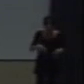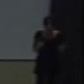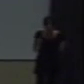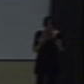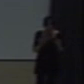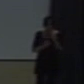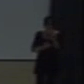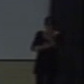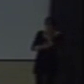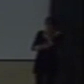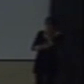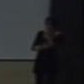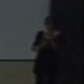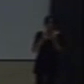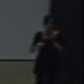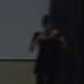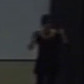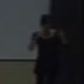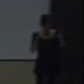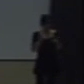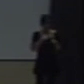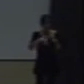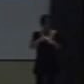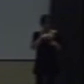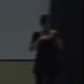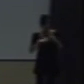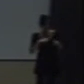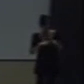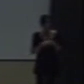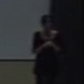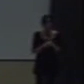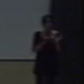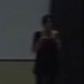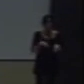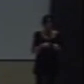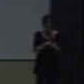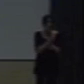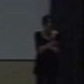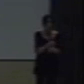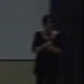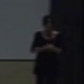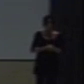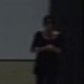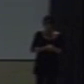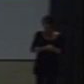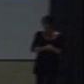és aparèixer en els mitjans o incidir. I és un joc